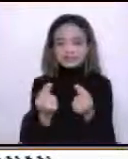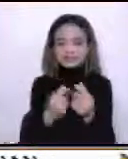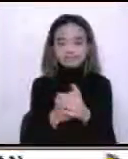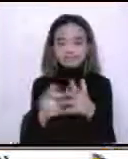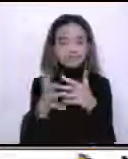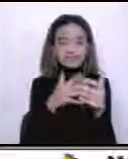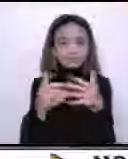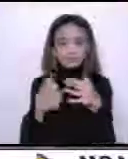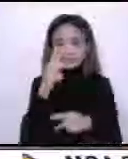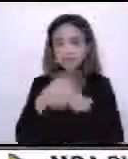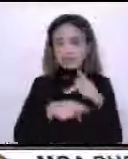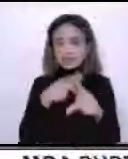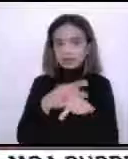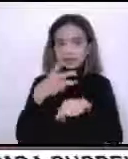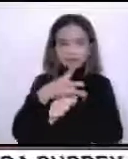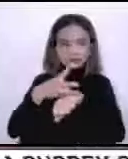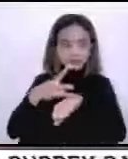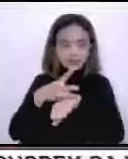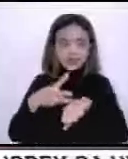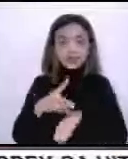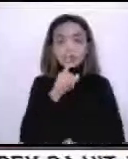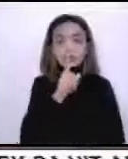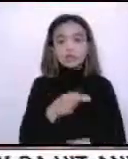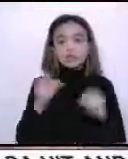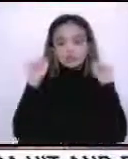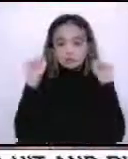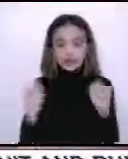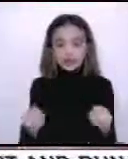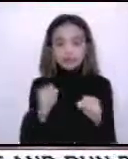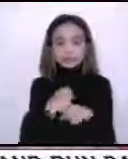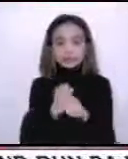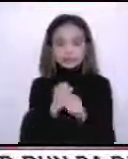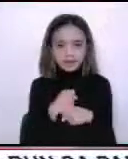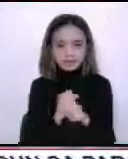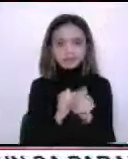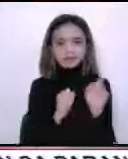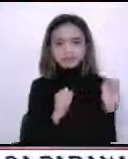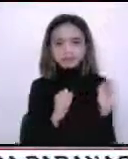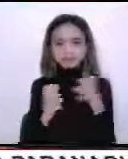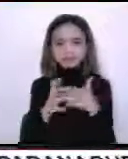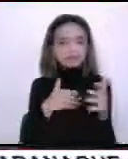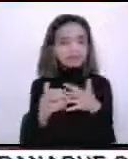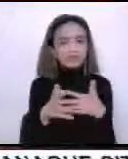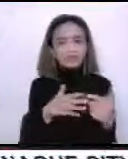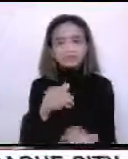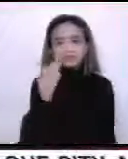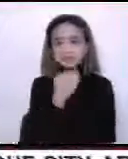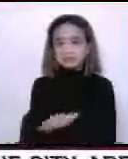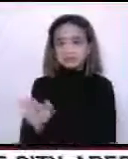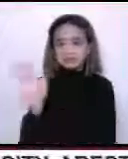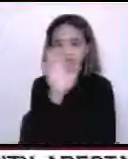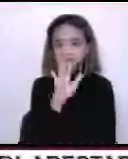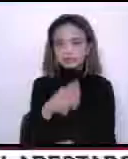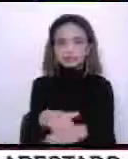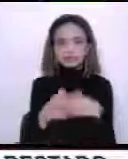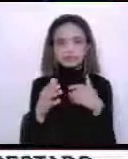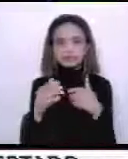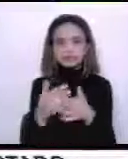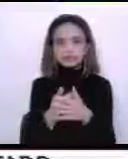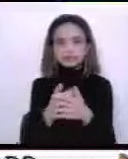ng kahoy, abay talagang kaya niyang gawa ng forma, mapa-Asian rosewood, mahogany man yan at